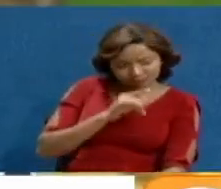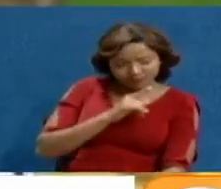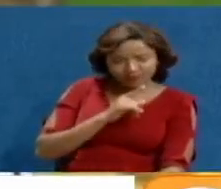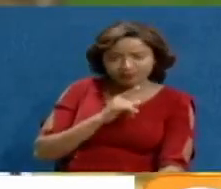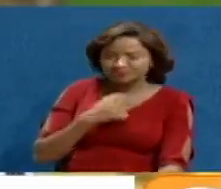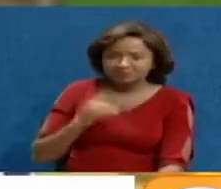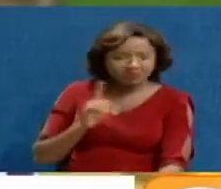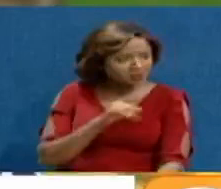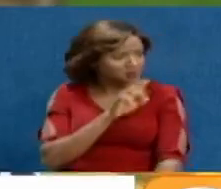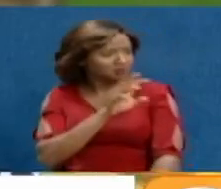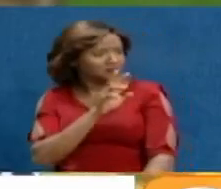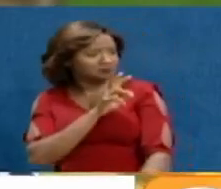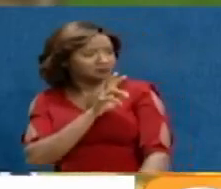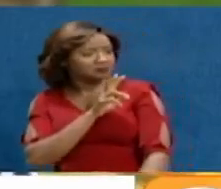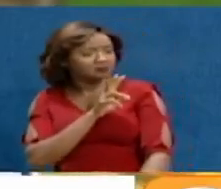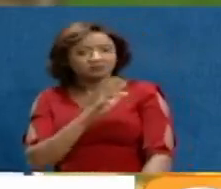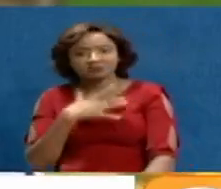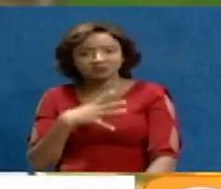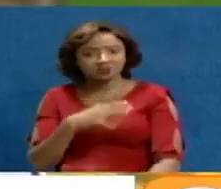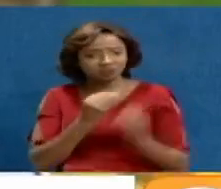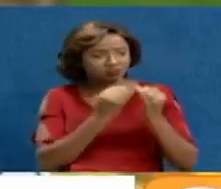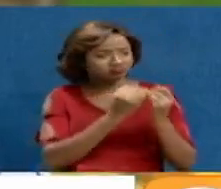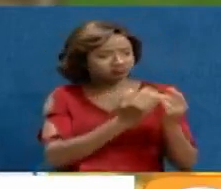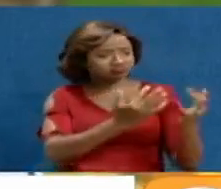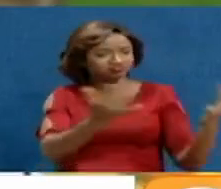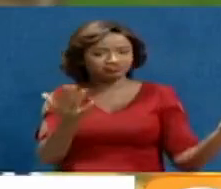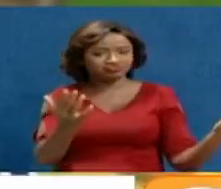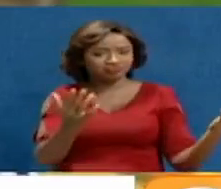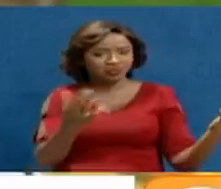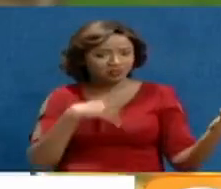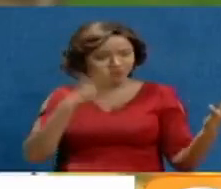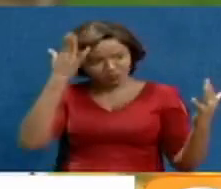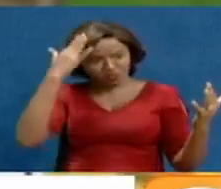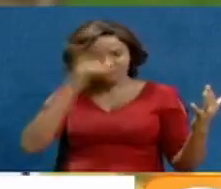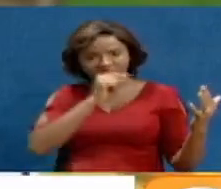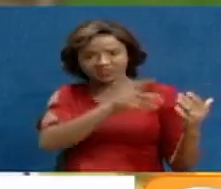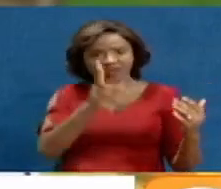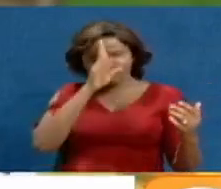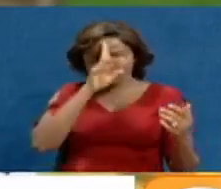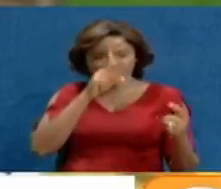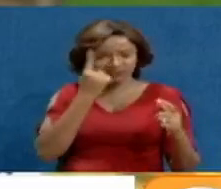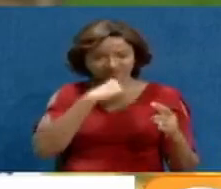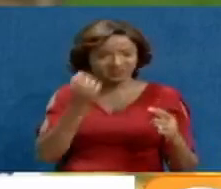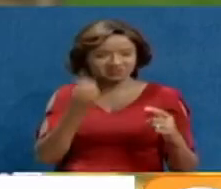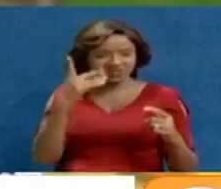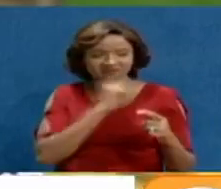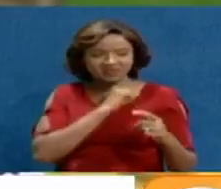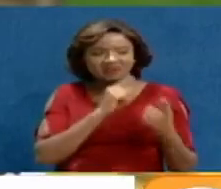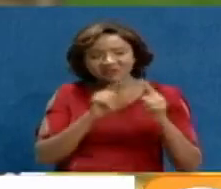Nikitoka, nikapata watu wamekaa hapa nje. Wale watu niliwajua sana kwa sura ni maafisa wetu